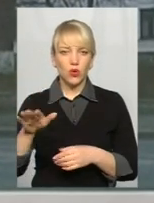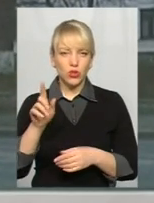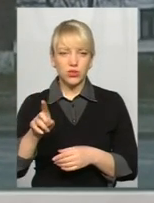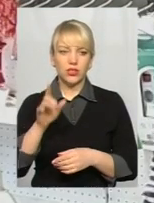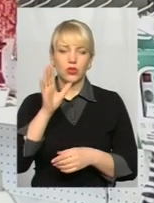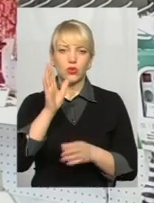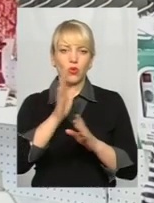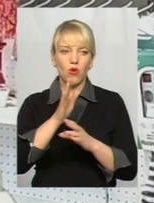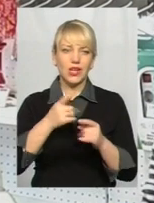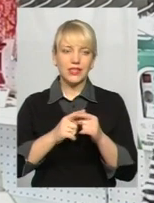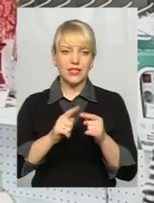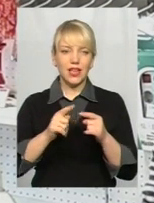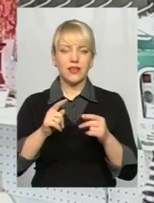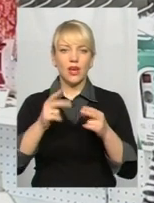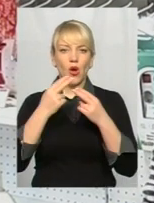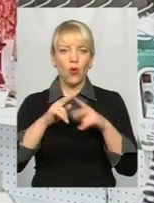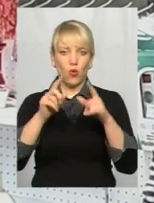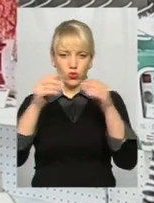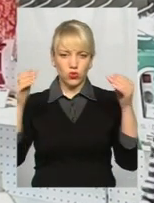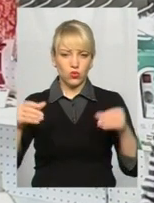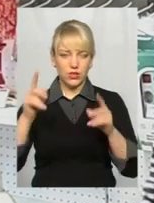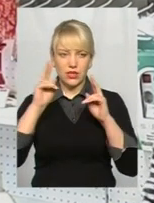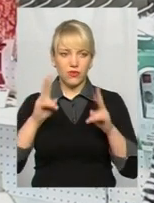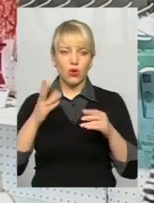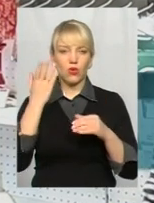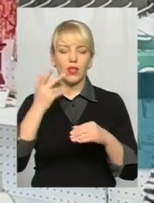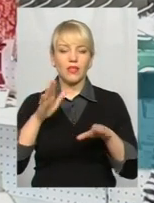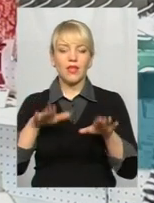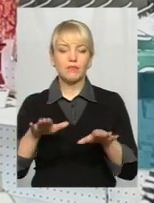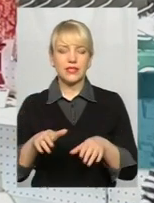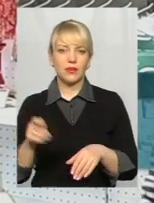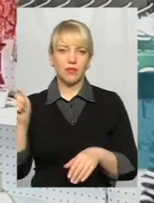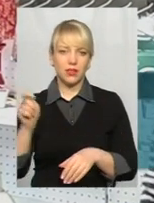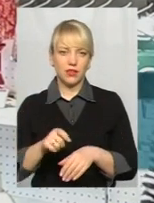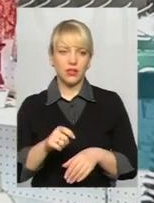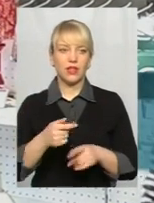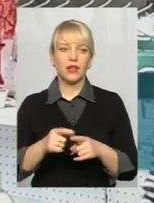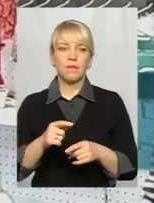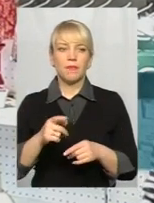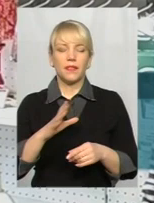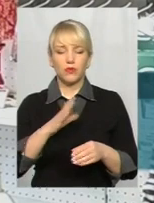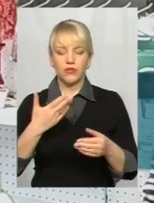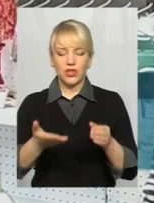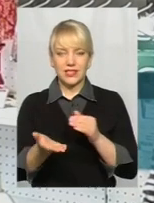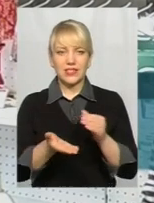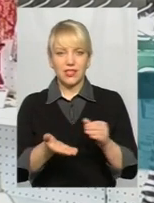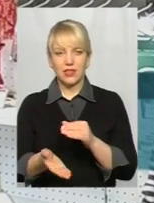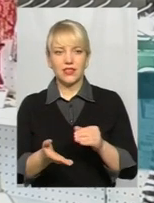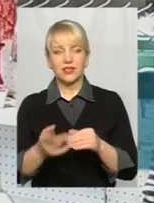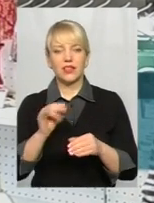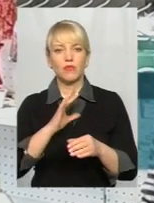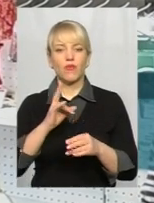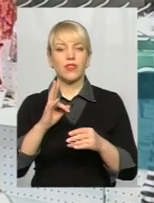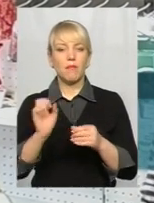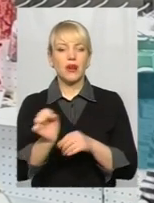невідома. Коли ми під'їхали на місце, він вже був зрізаний, лежав в машині, якого міського комунального транспорту, якого саме ми не знаємо.